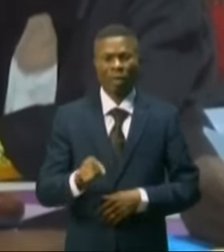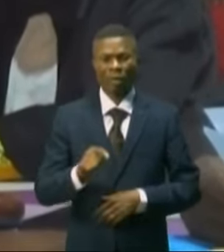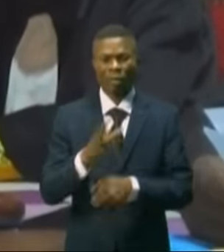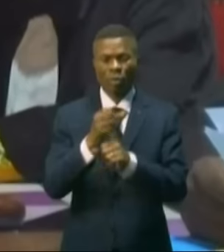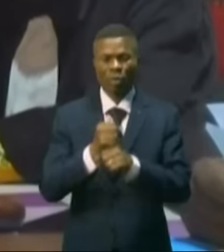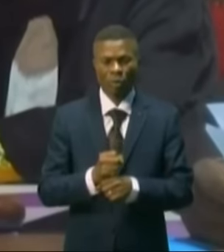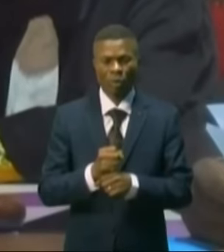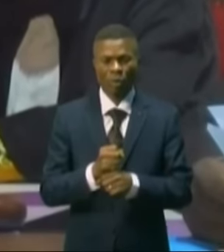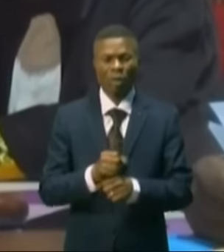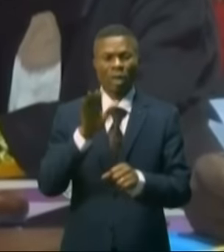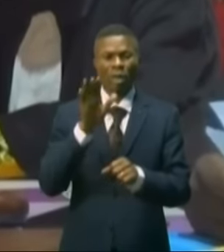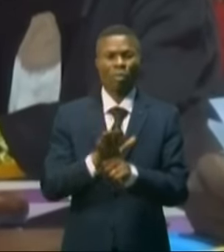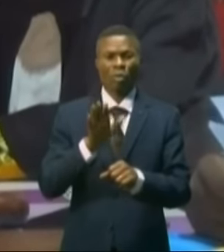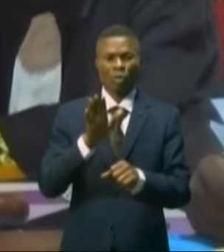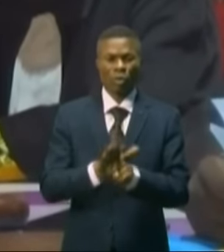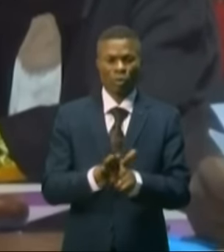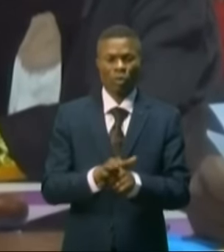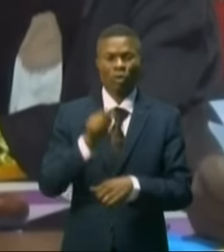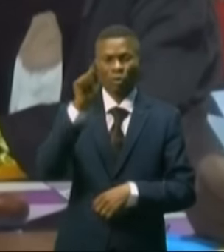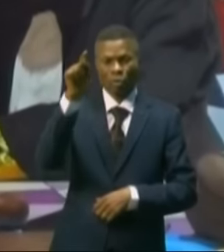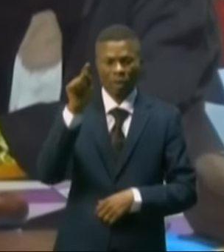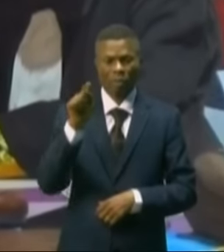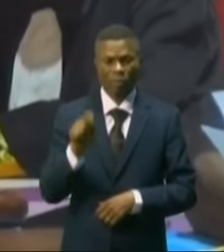de la majorité absolue,